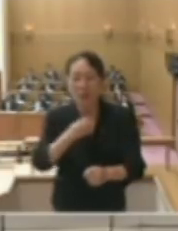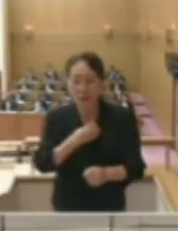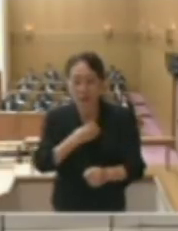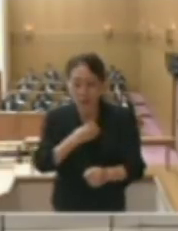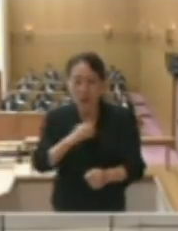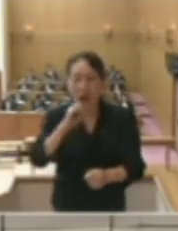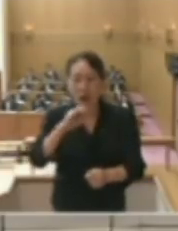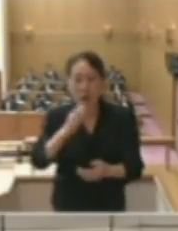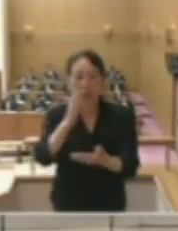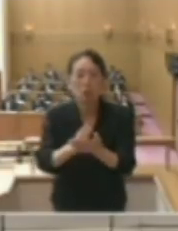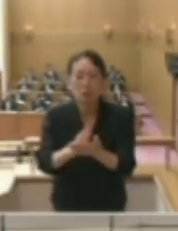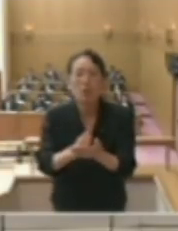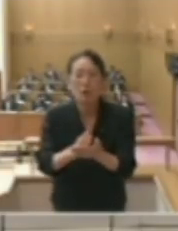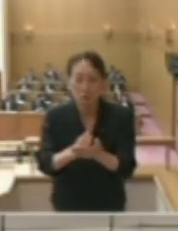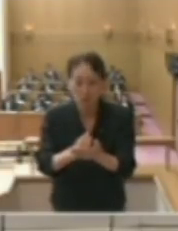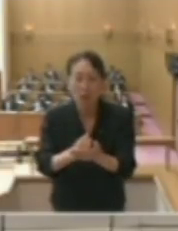って質問してください。